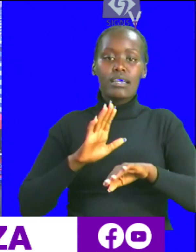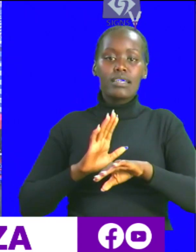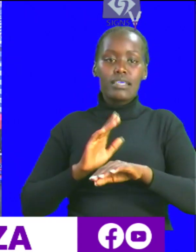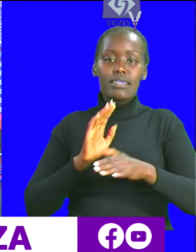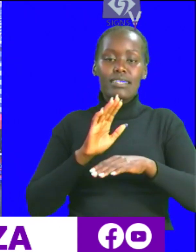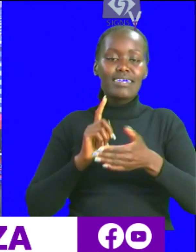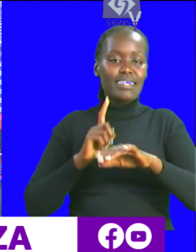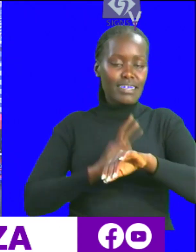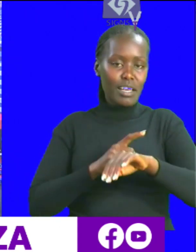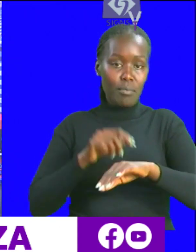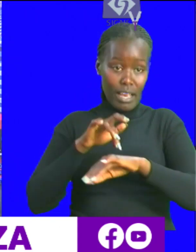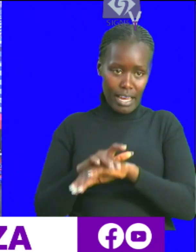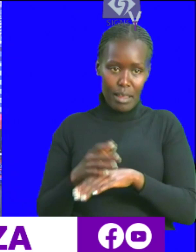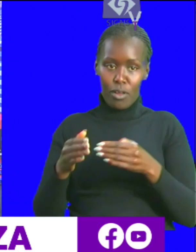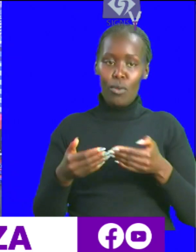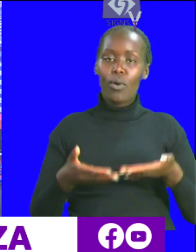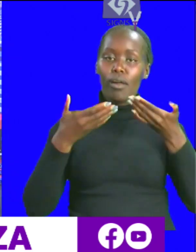Surprising.